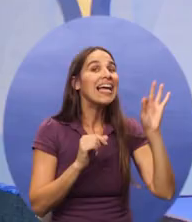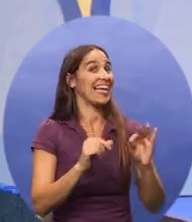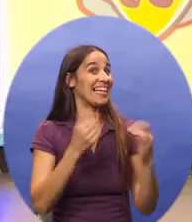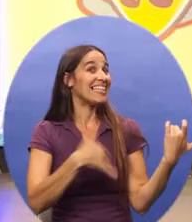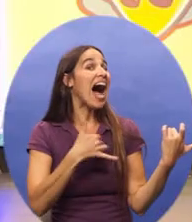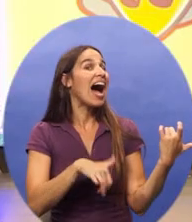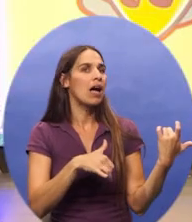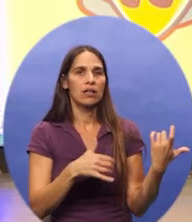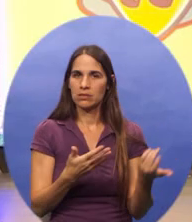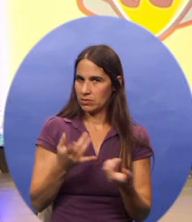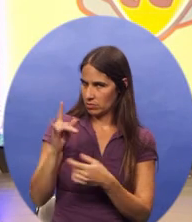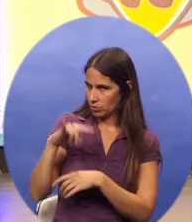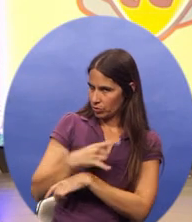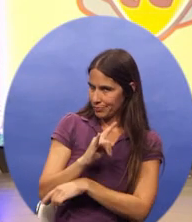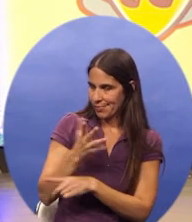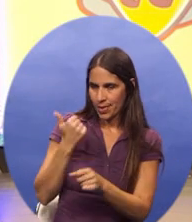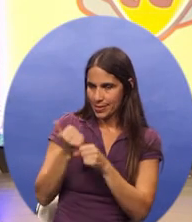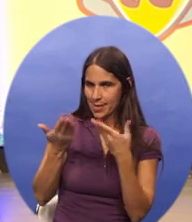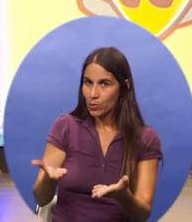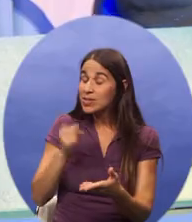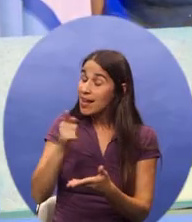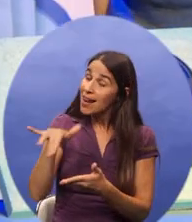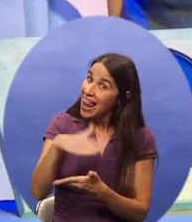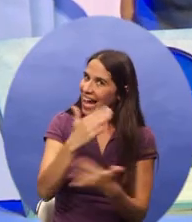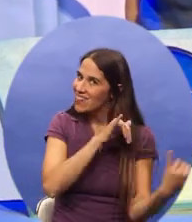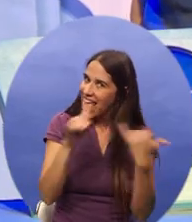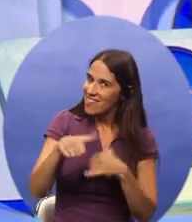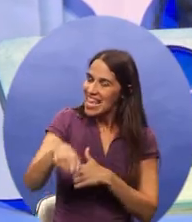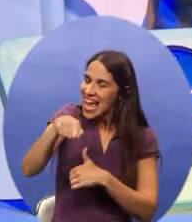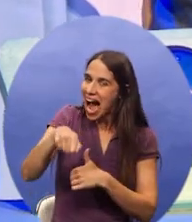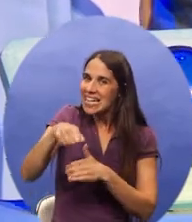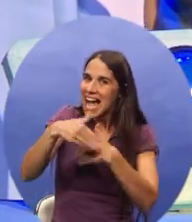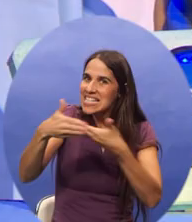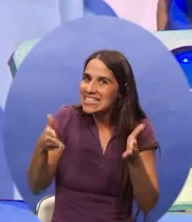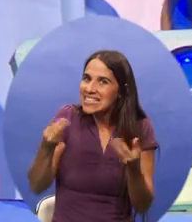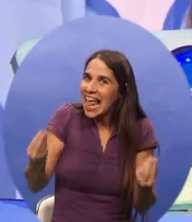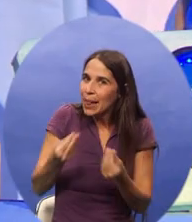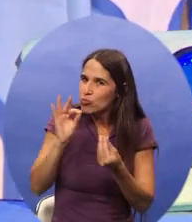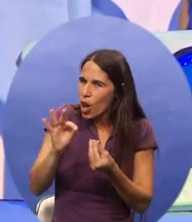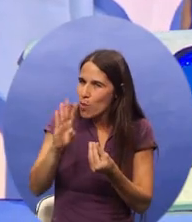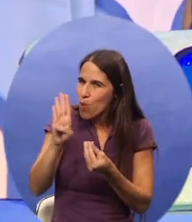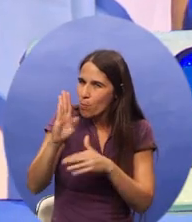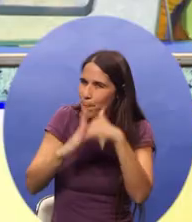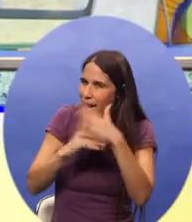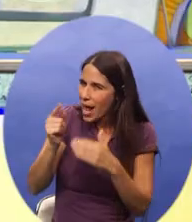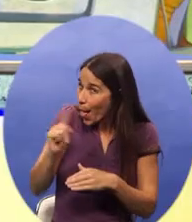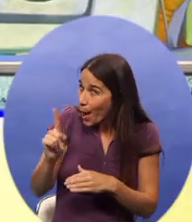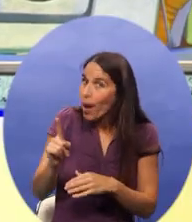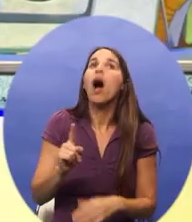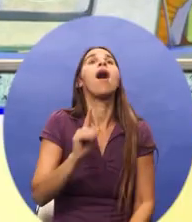גיטרה! שאול השבול, תגיד לי, מה אתה עושה פה בכלל? אתה צריך ללכת להביא את ארגז הכלים של בובה בניי, לא?